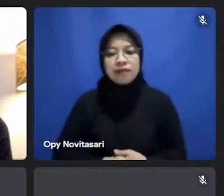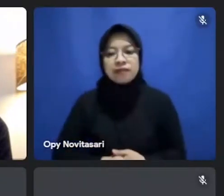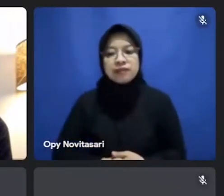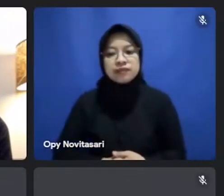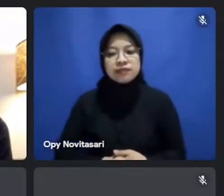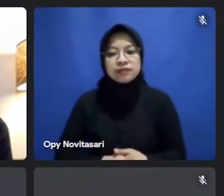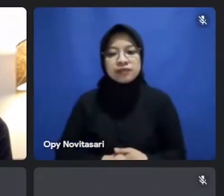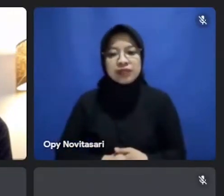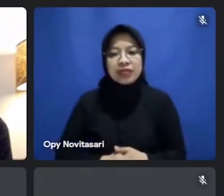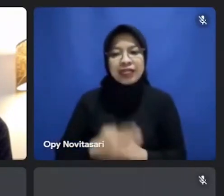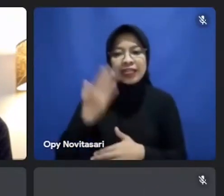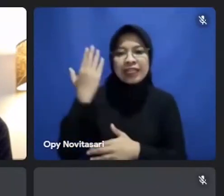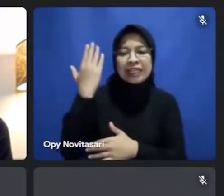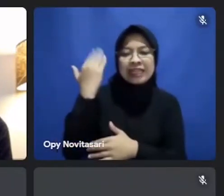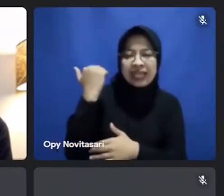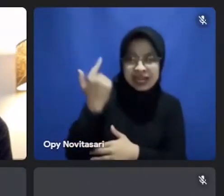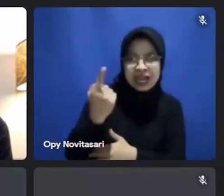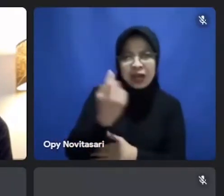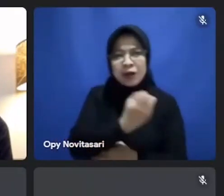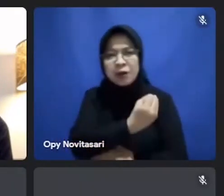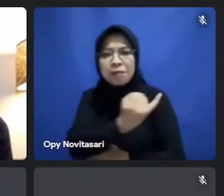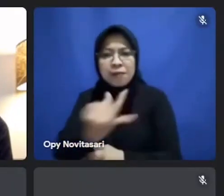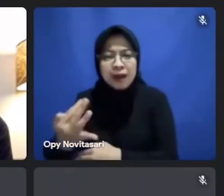apa yangudah